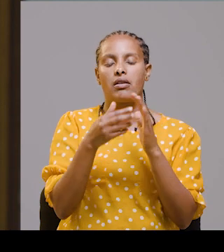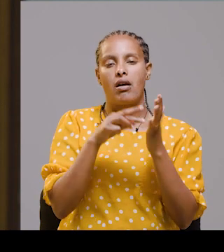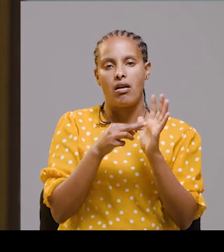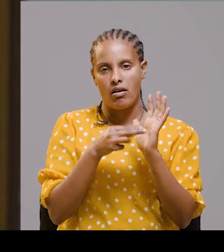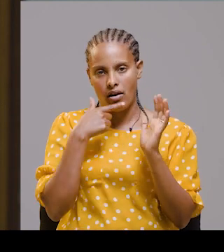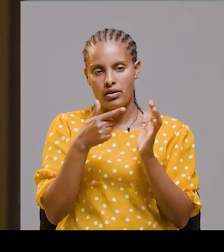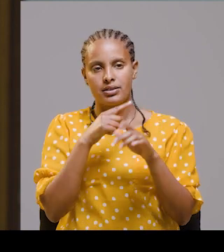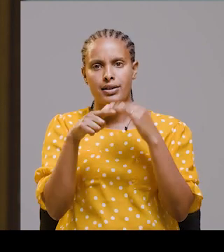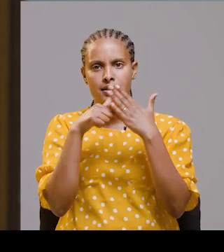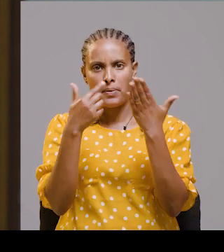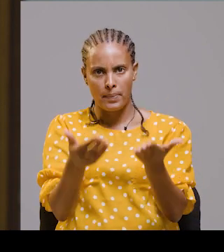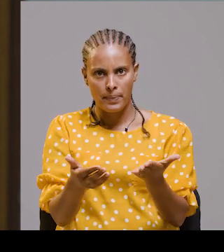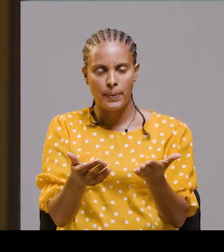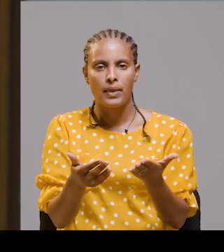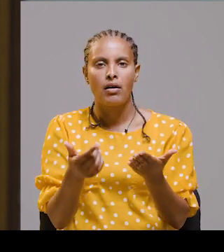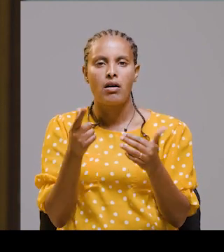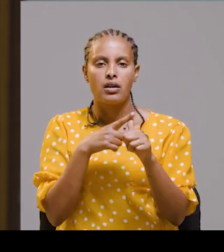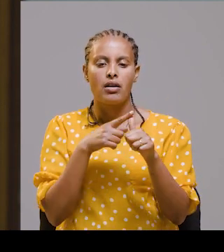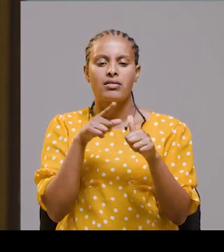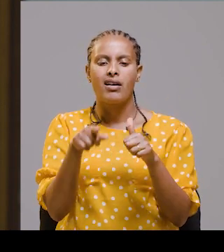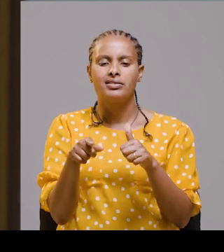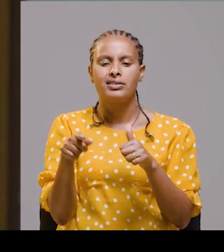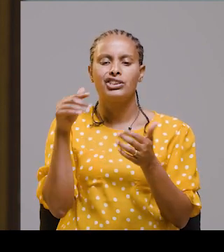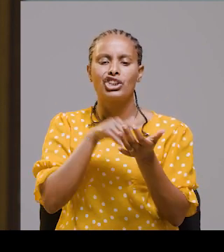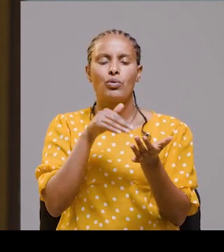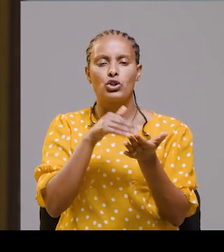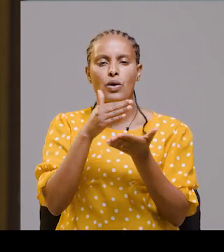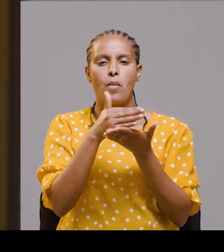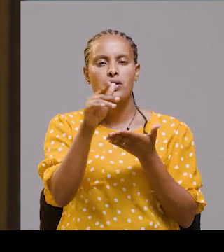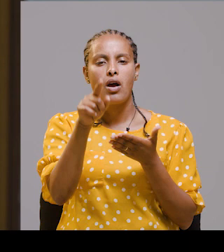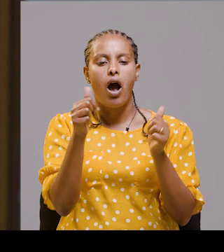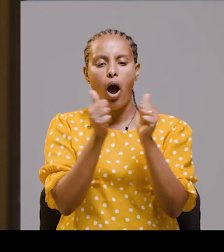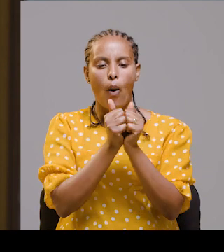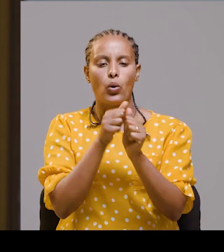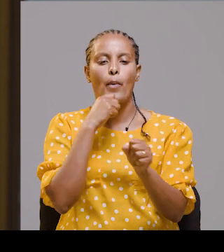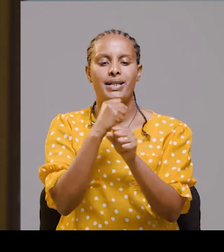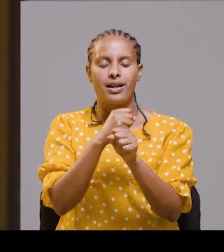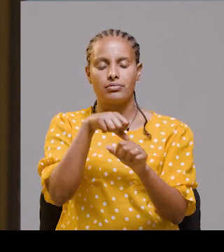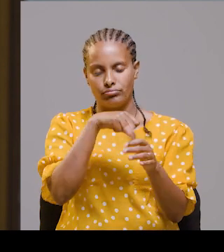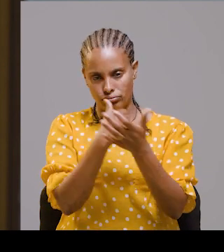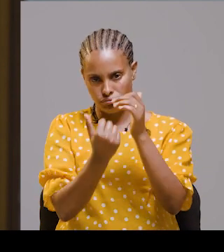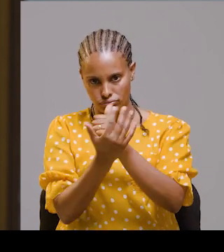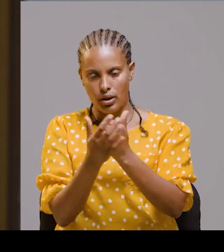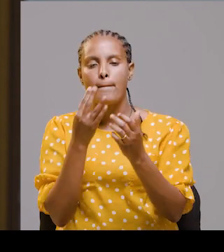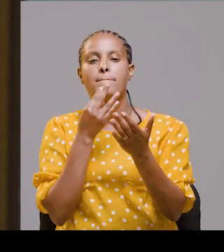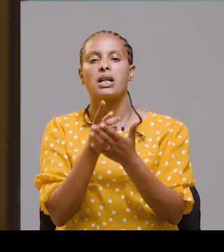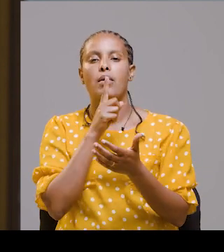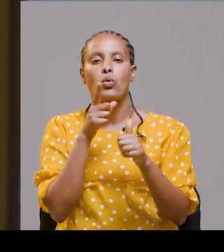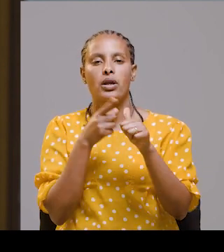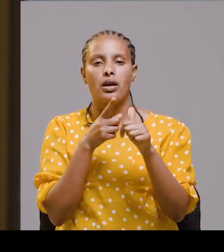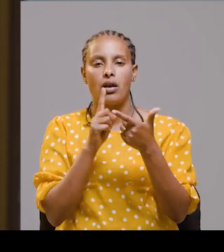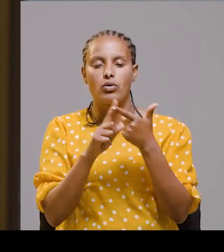ነው። ስለዚህ አንደኛ ያንን ነገር ለማስወገድ አብሮ የመስራት ነገር ቢኖር መልካም ነው። ሁለተኛ ይሄ